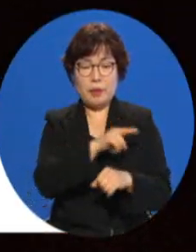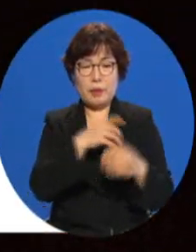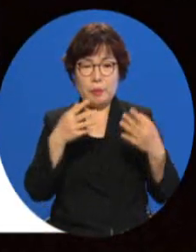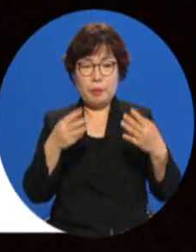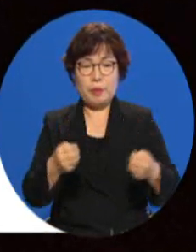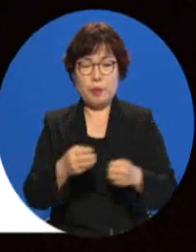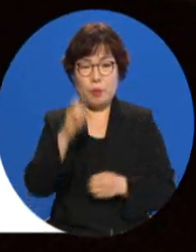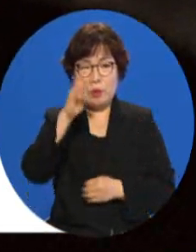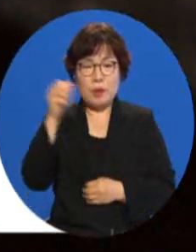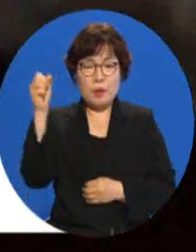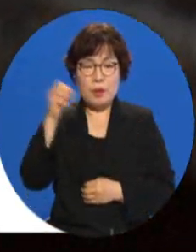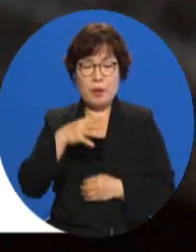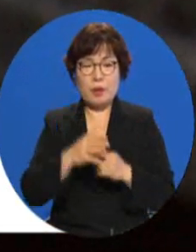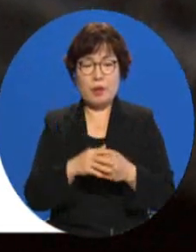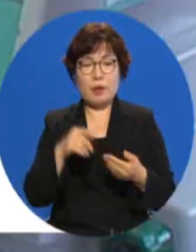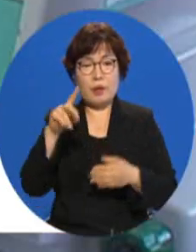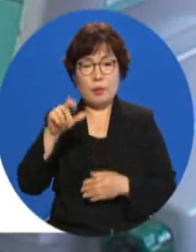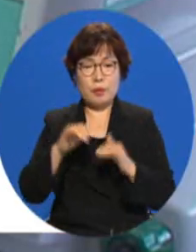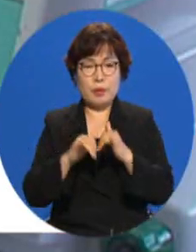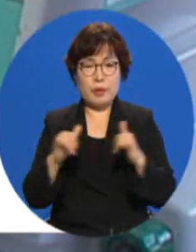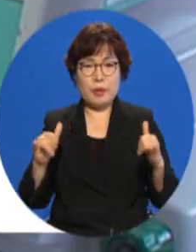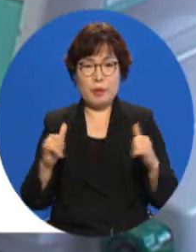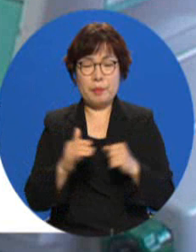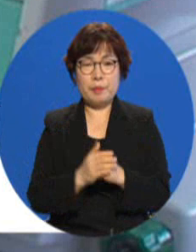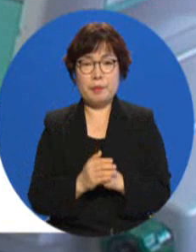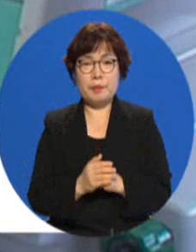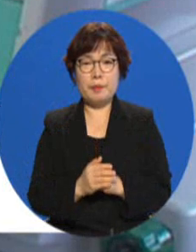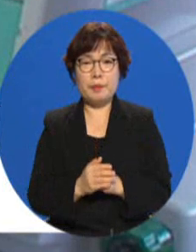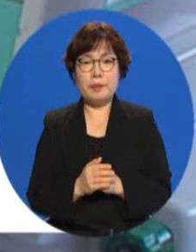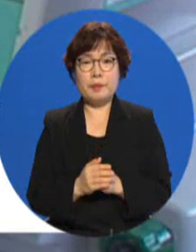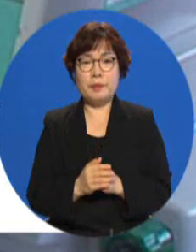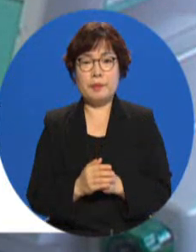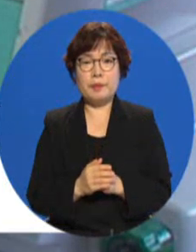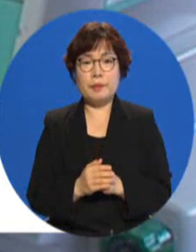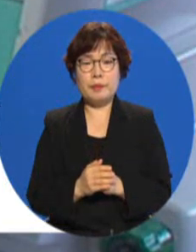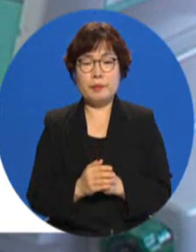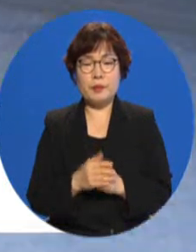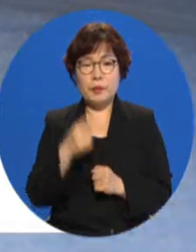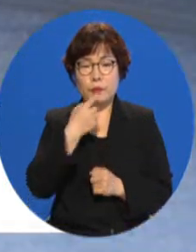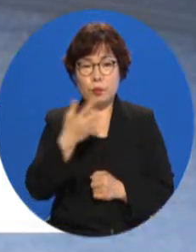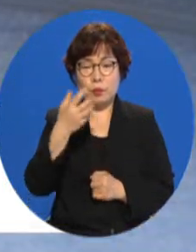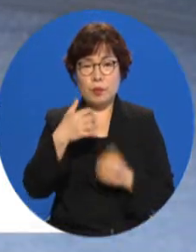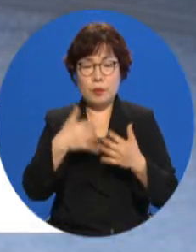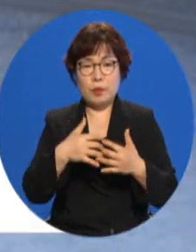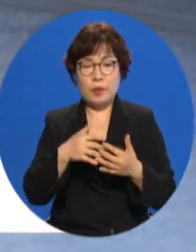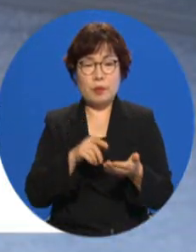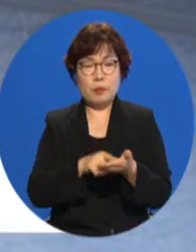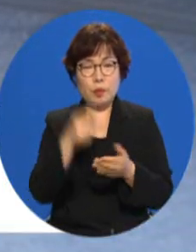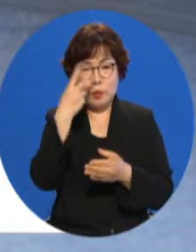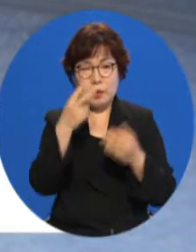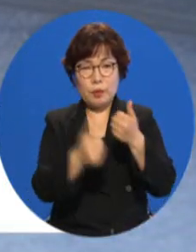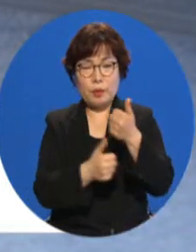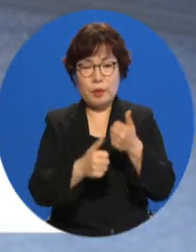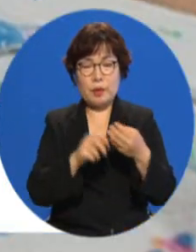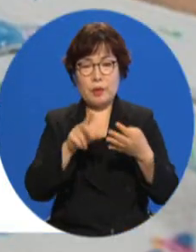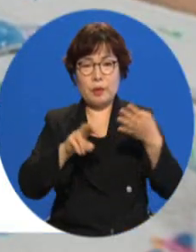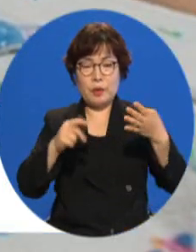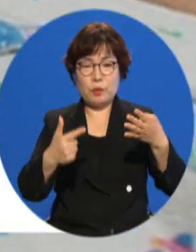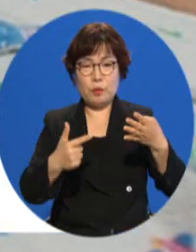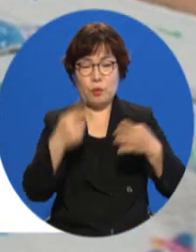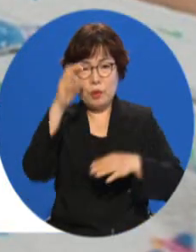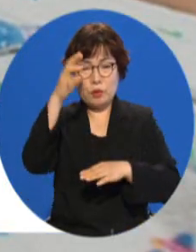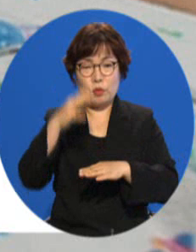많았고 광양 피해자가 15명으로 그 다음을 차지했습니다. 가습기 살균제 특조위는 오는 26일